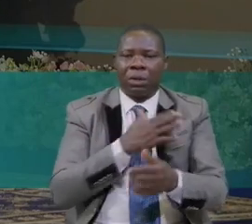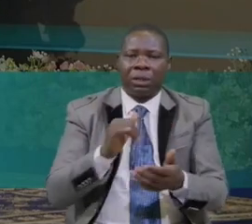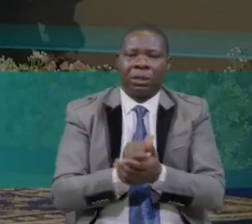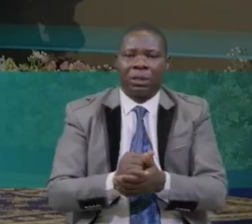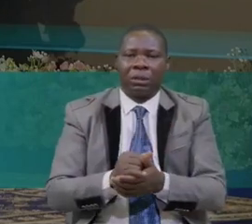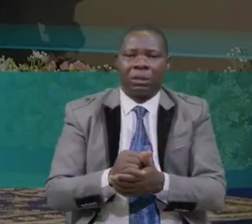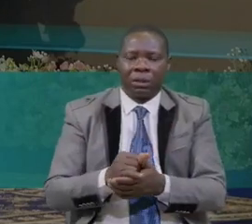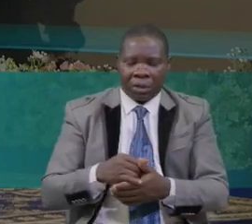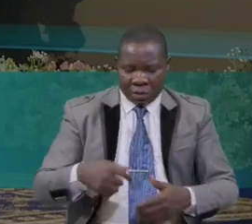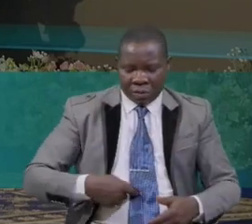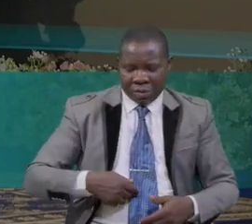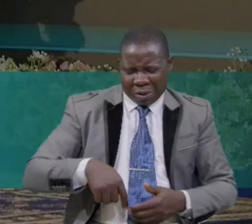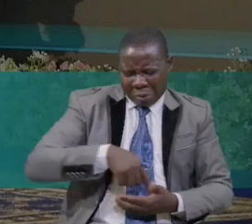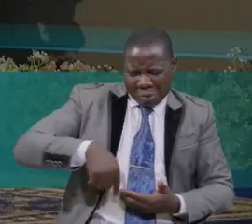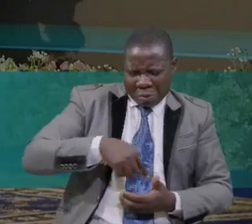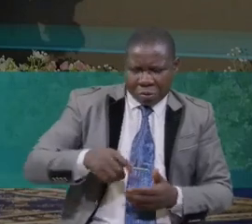à celui qui était à côté de moi,